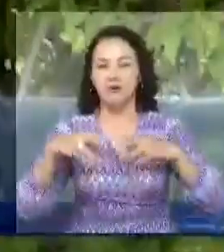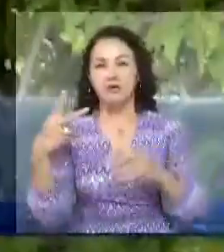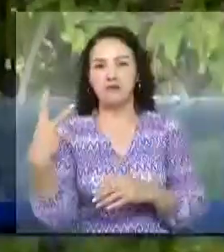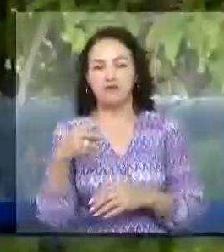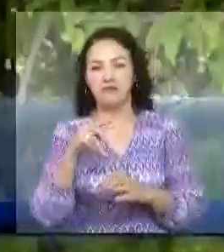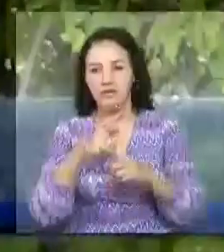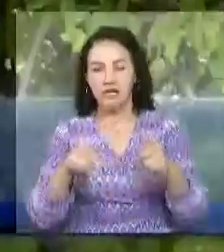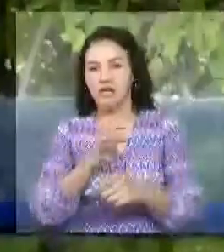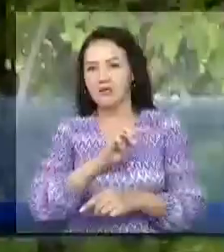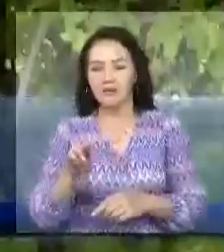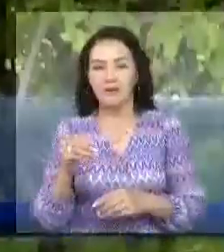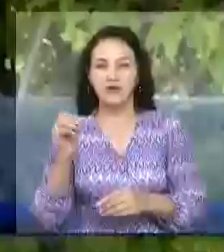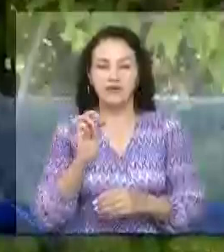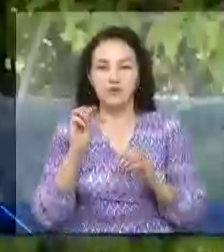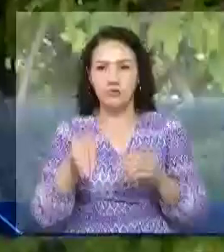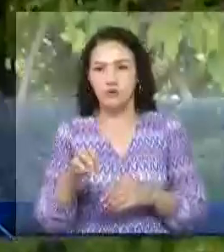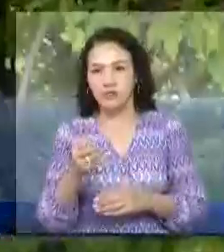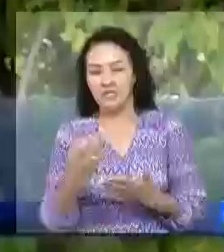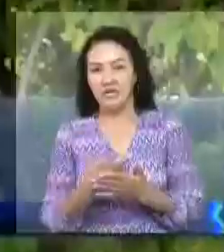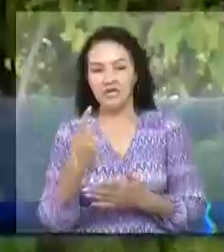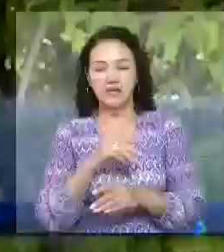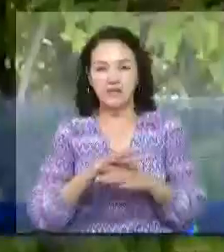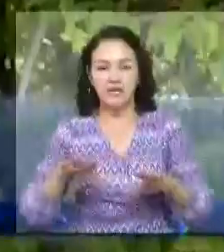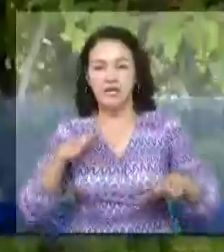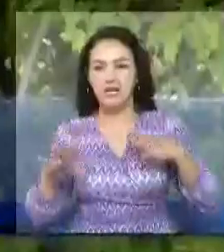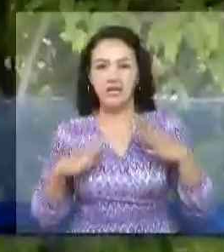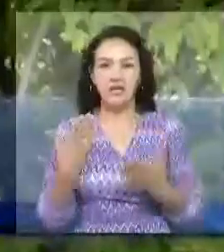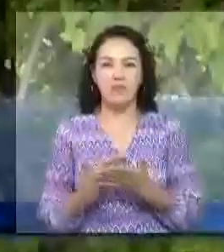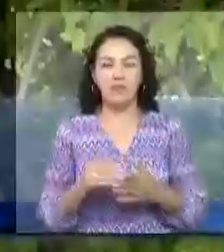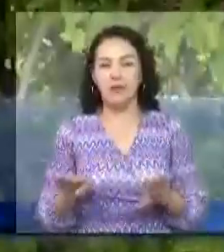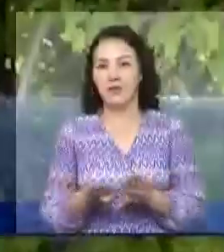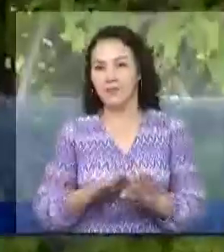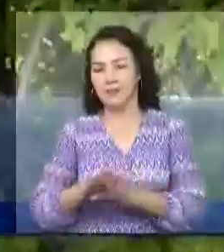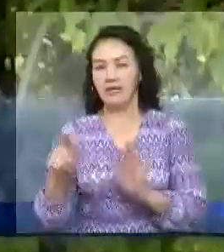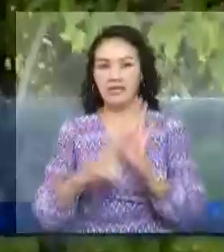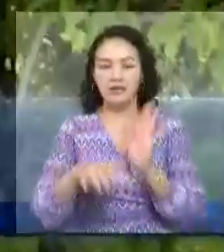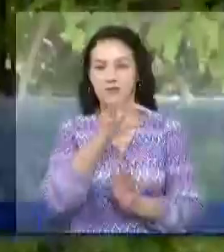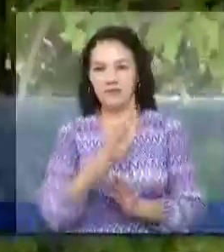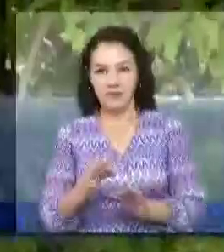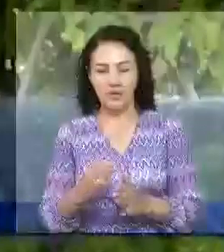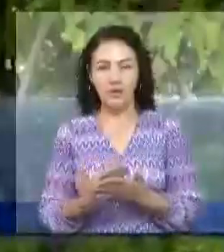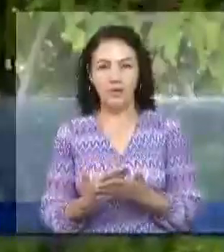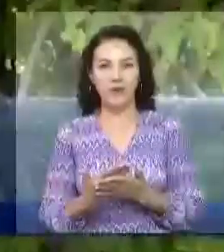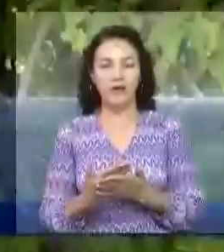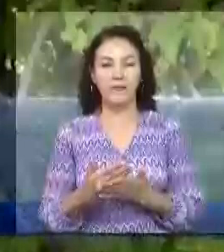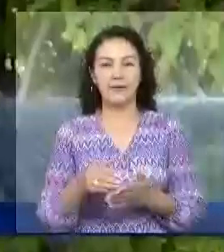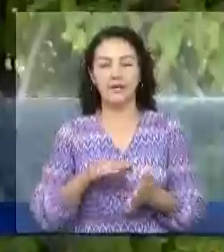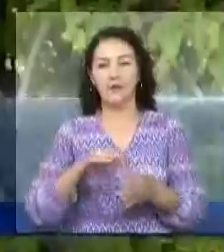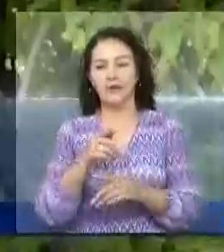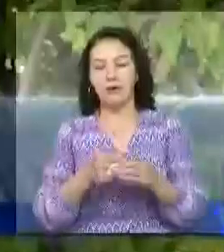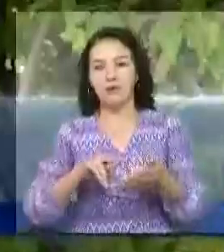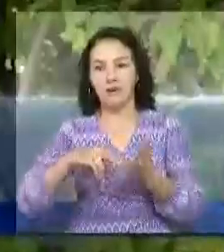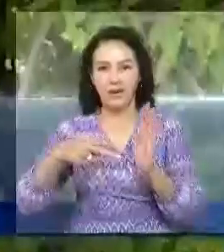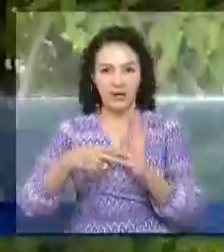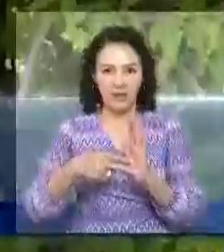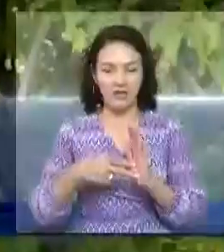миллионов тонн. На сегодняшний день уже заготовлено 1 миллион 900 тысяч тонн. Это составляет 70% от намеченного 1,5-годичного плана.